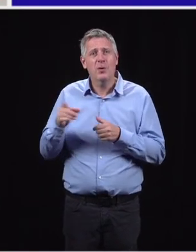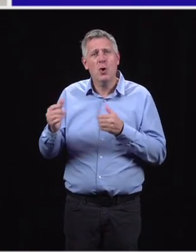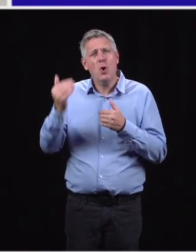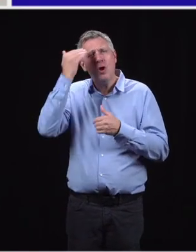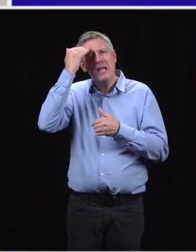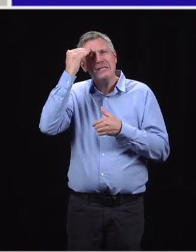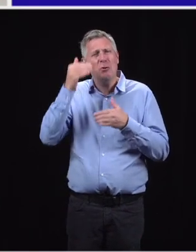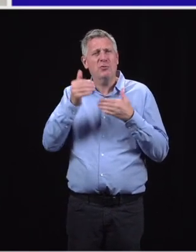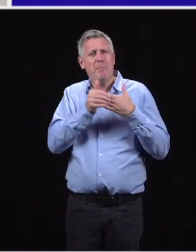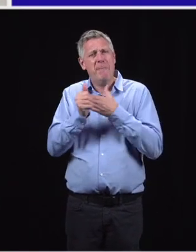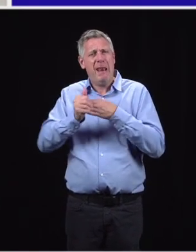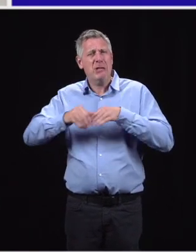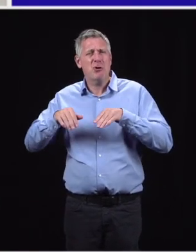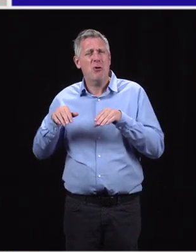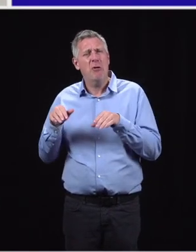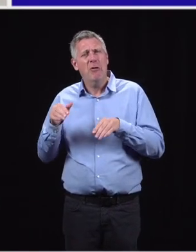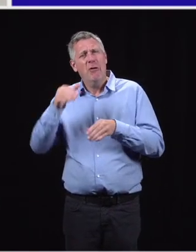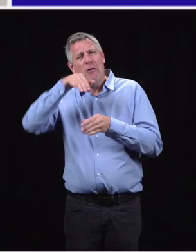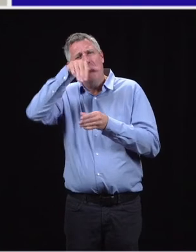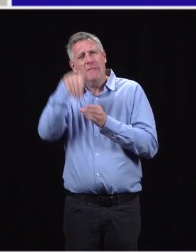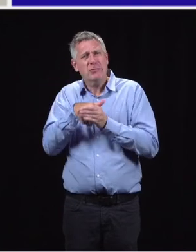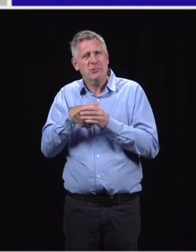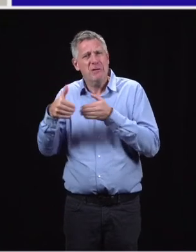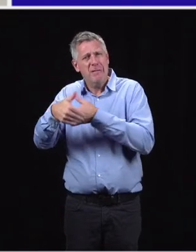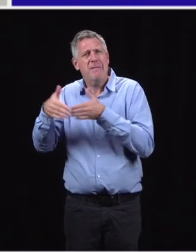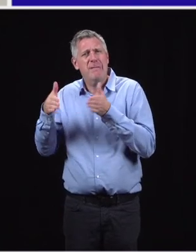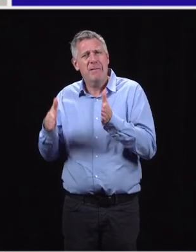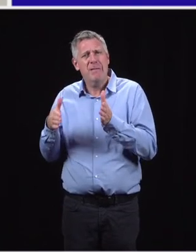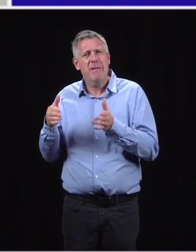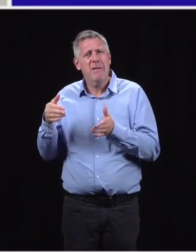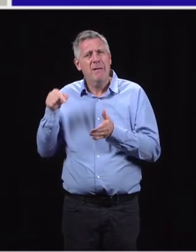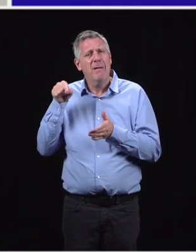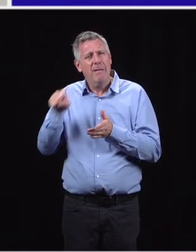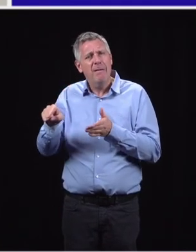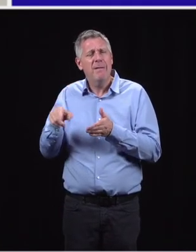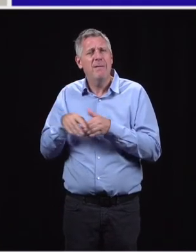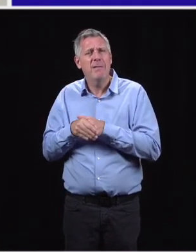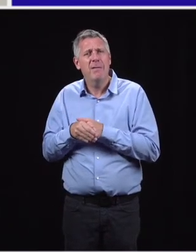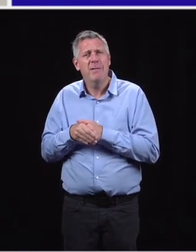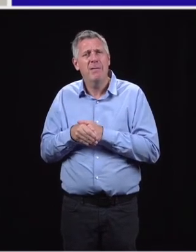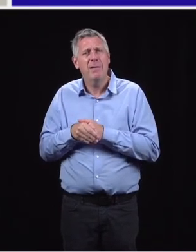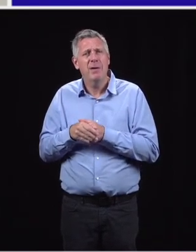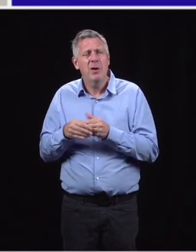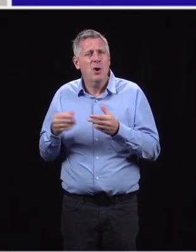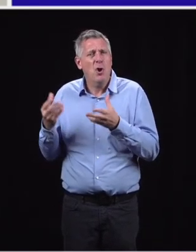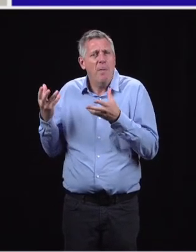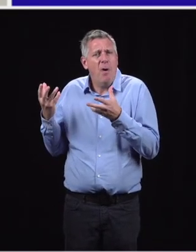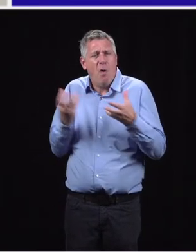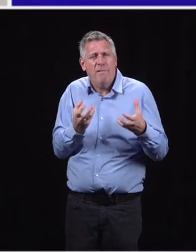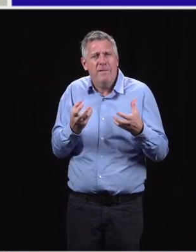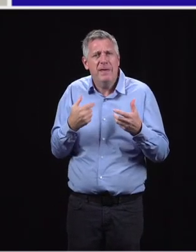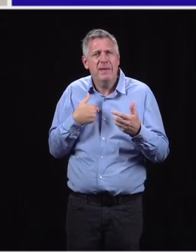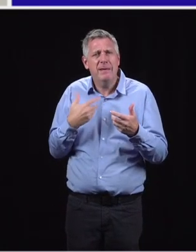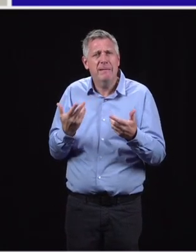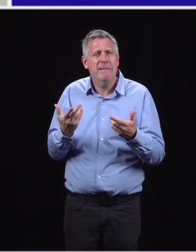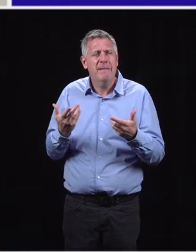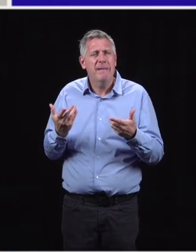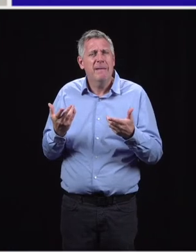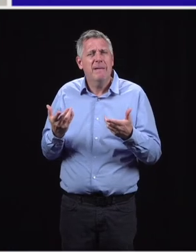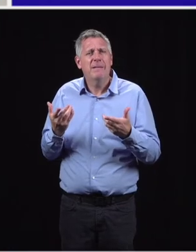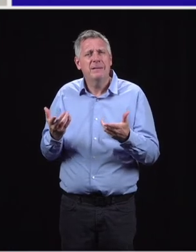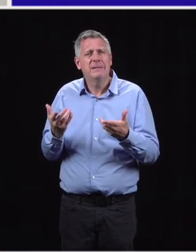donknode racontez-moi comment est-ce que vous avez eu déjà l'envie d'aller dans ce